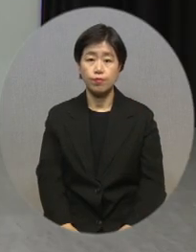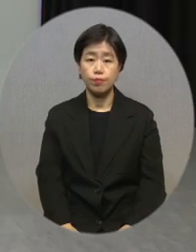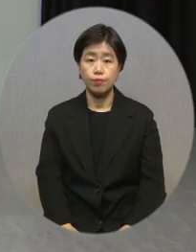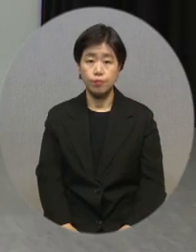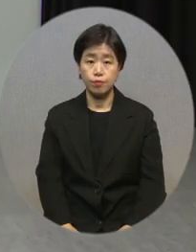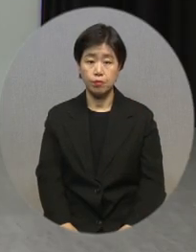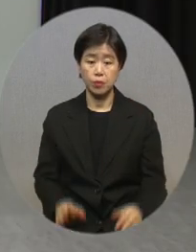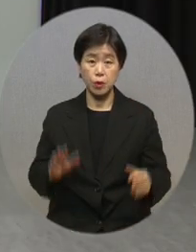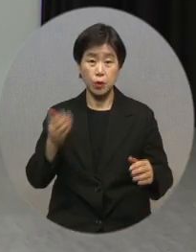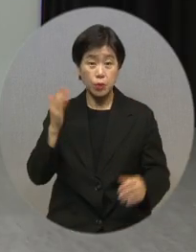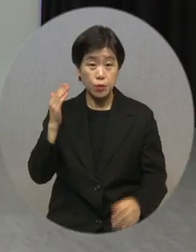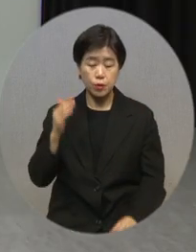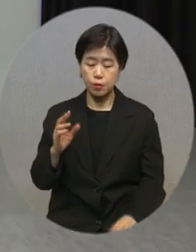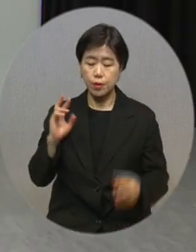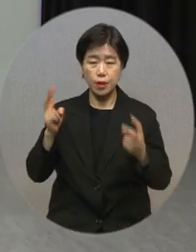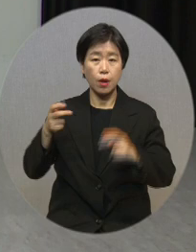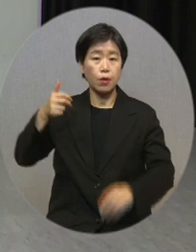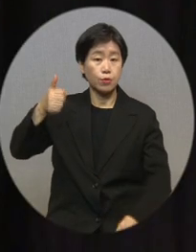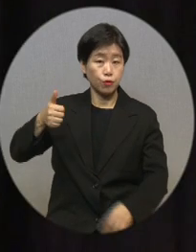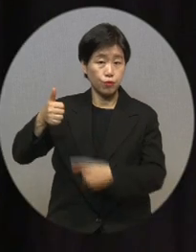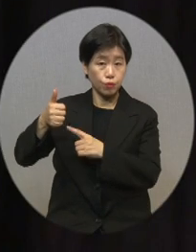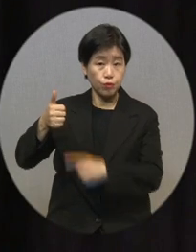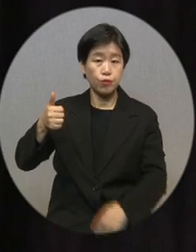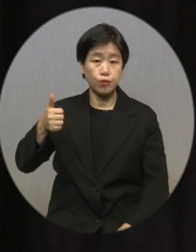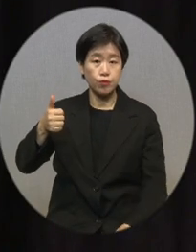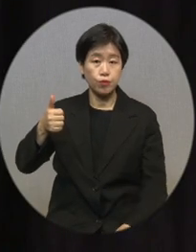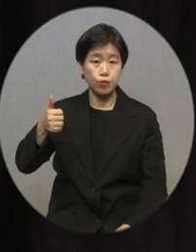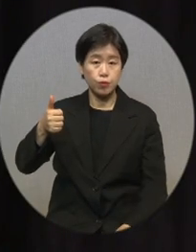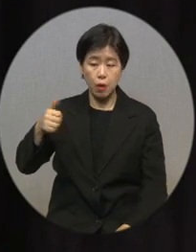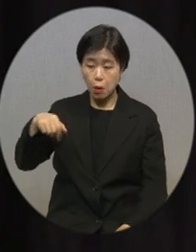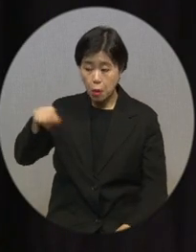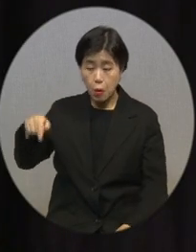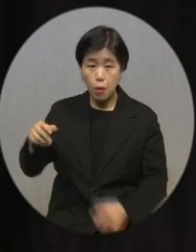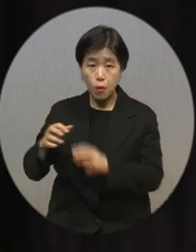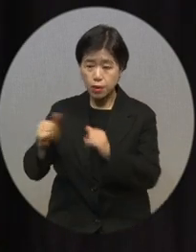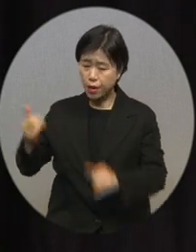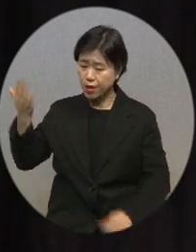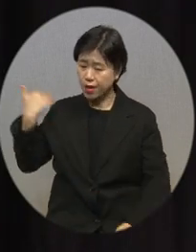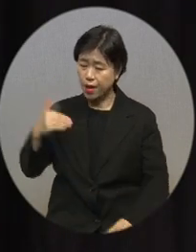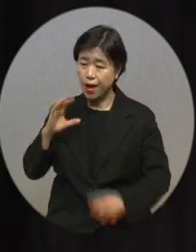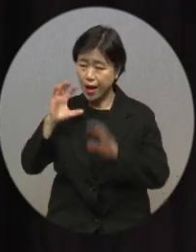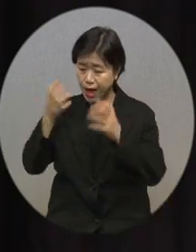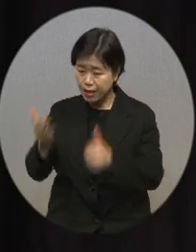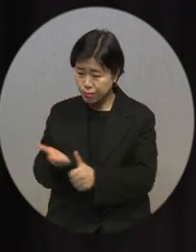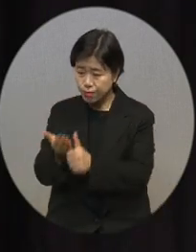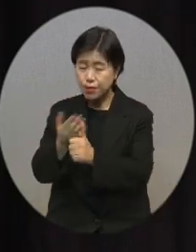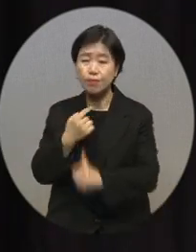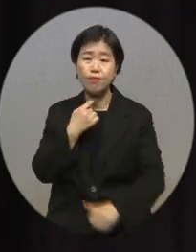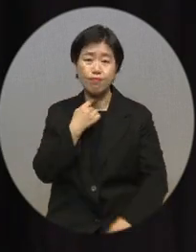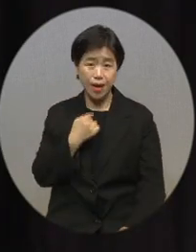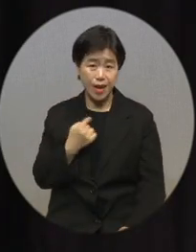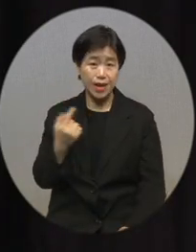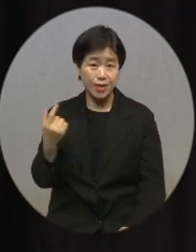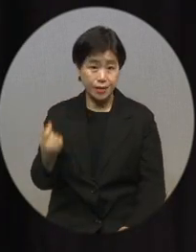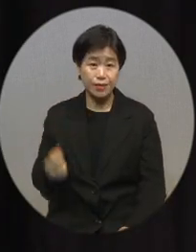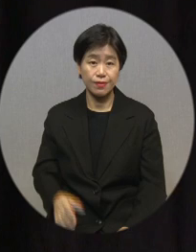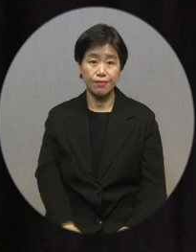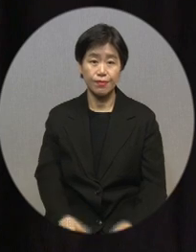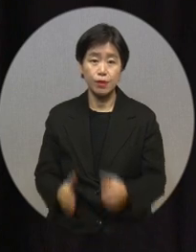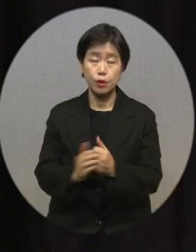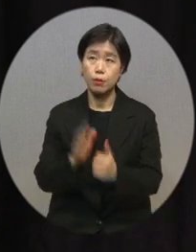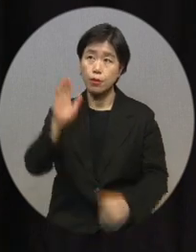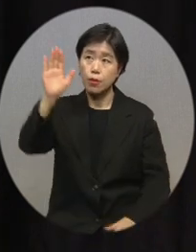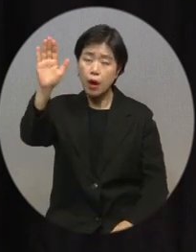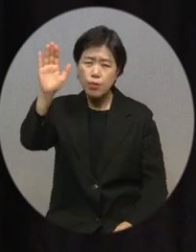요즘은 사업주들도 우리나라 전체 또 네. 자기들도 아이들도 있고 이제 손주들도 있고 네. 그러려면 앞으로